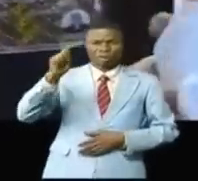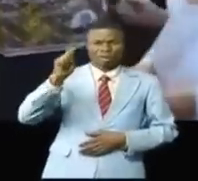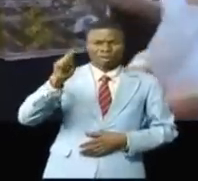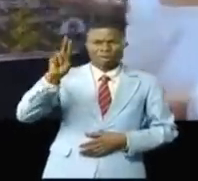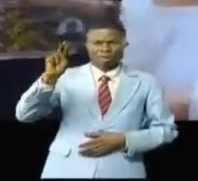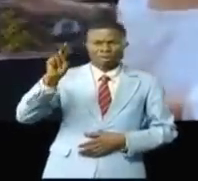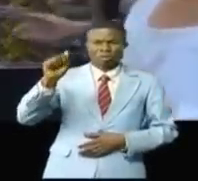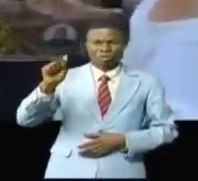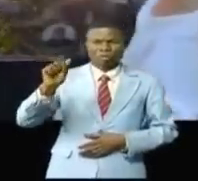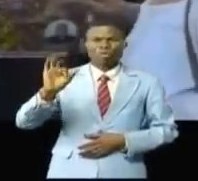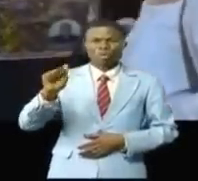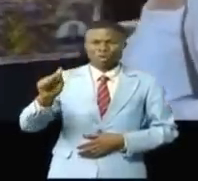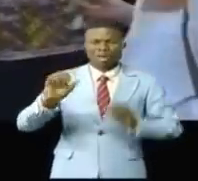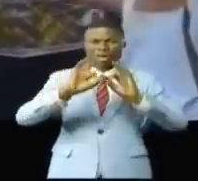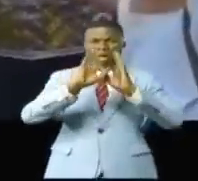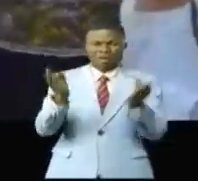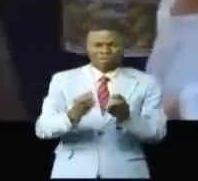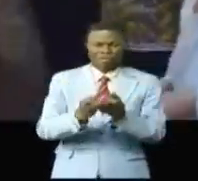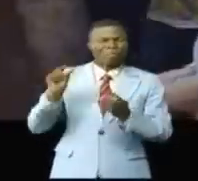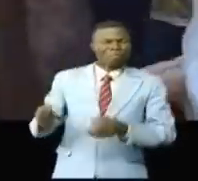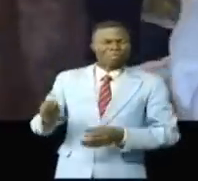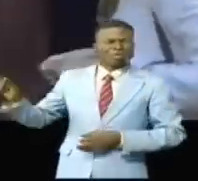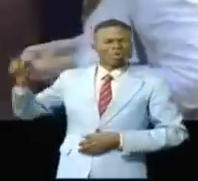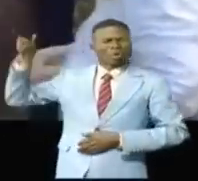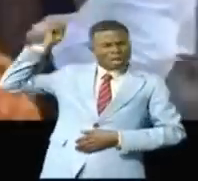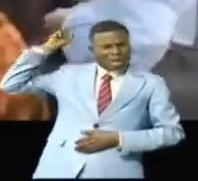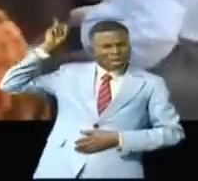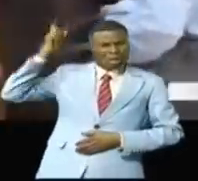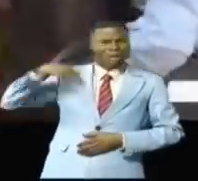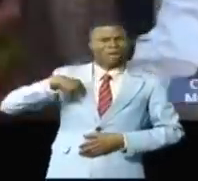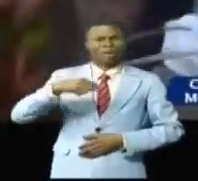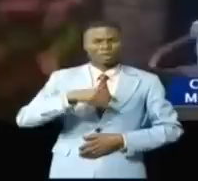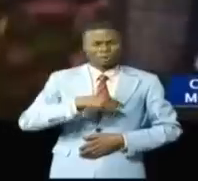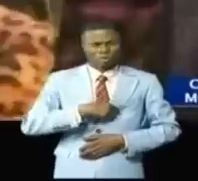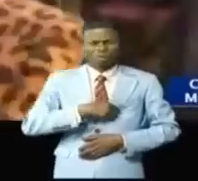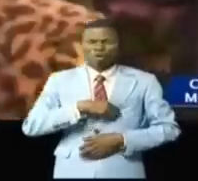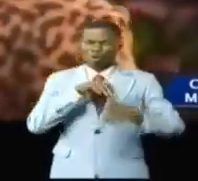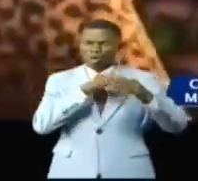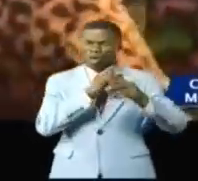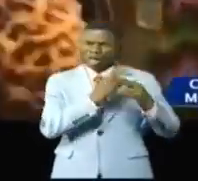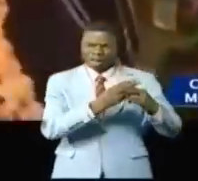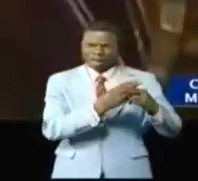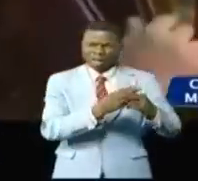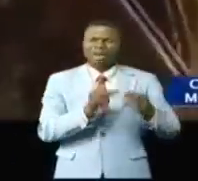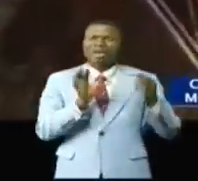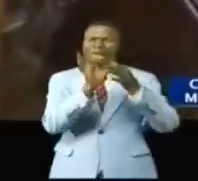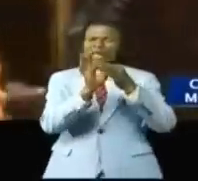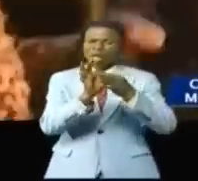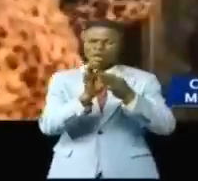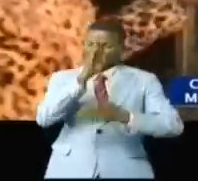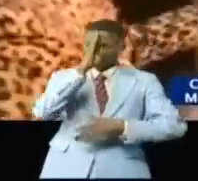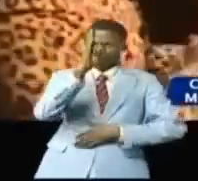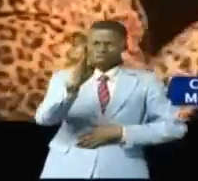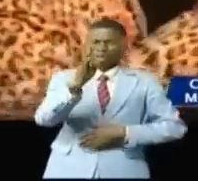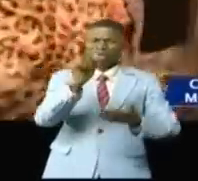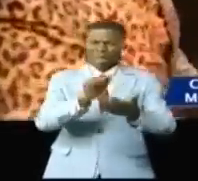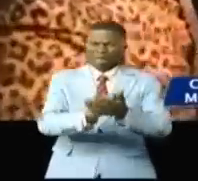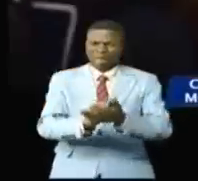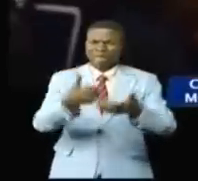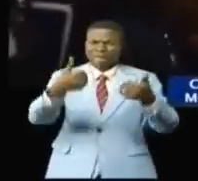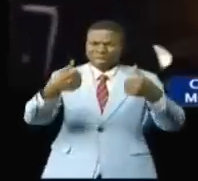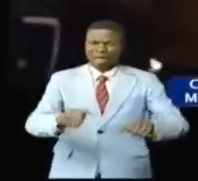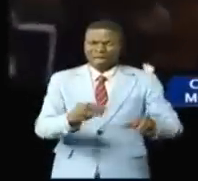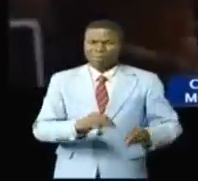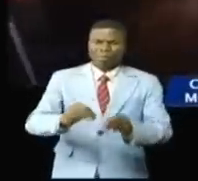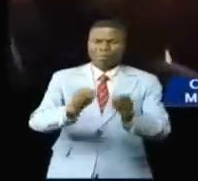toute sa famille de génération en génération, nous avons gardé cette alliance de demeurer des